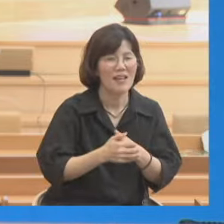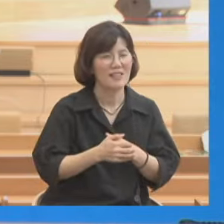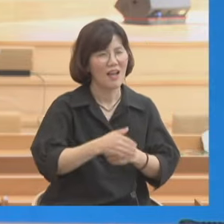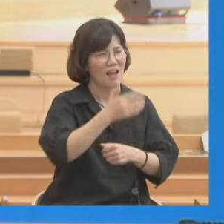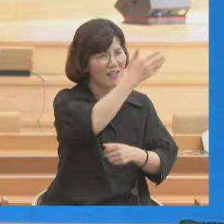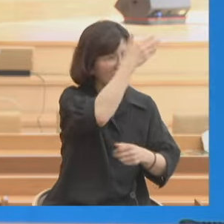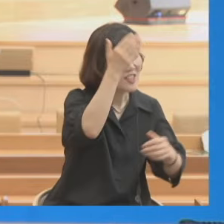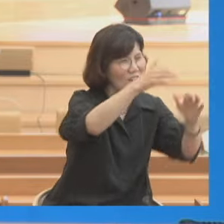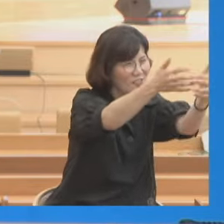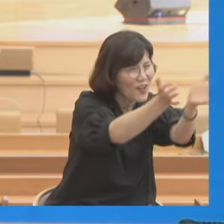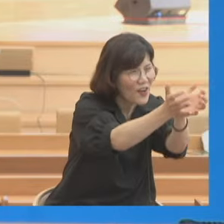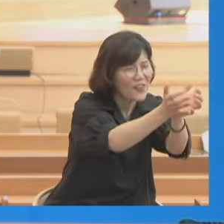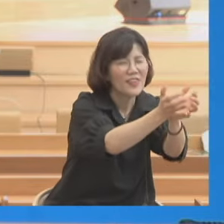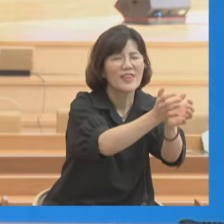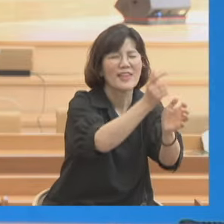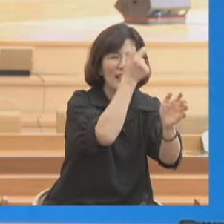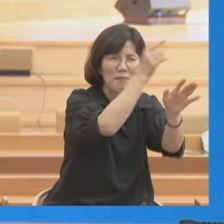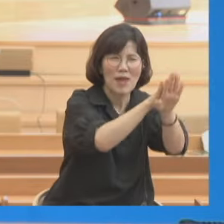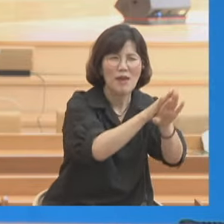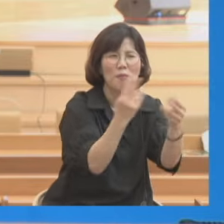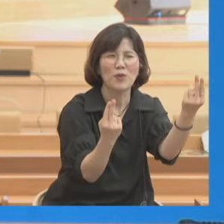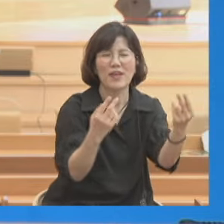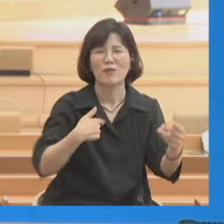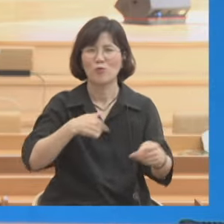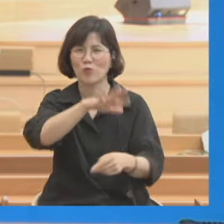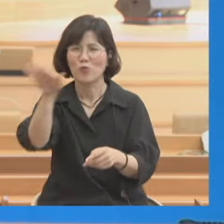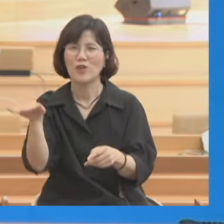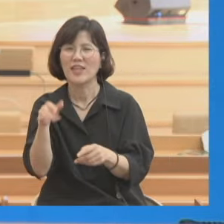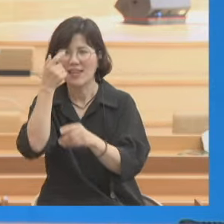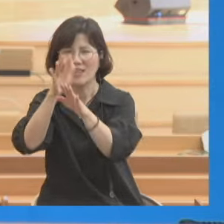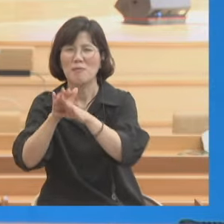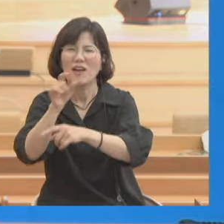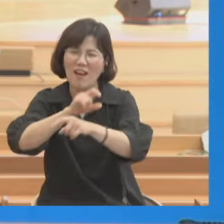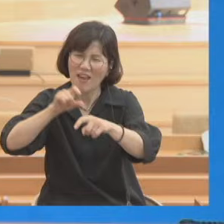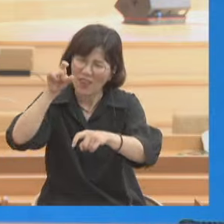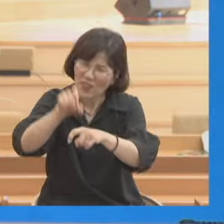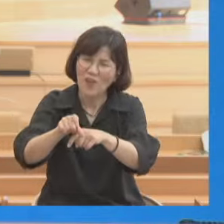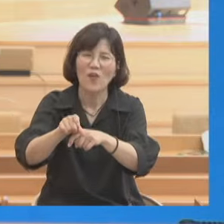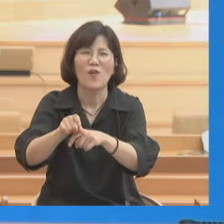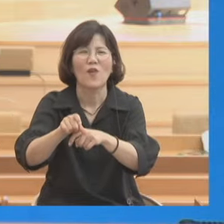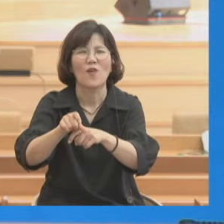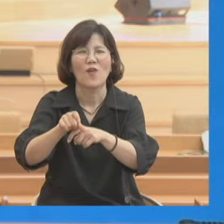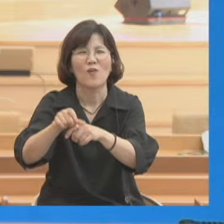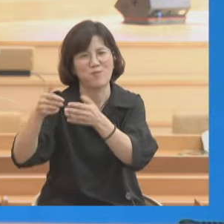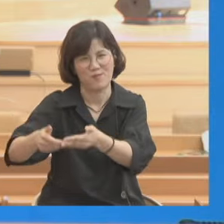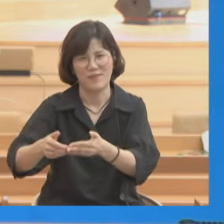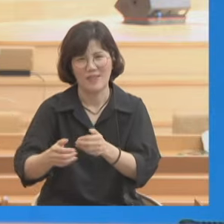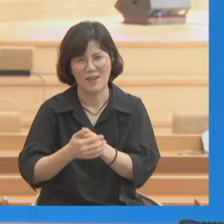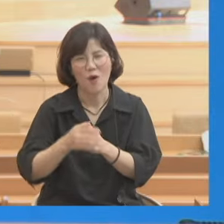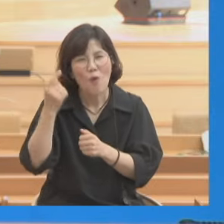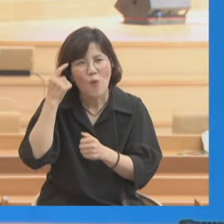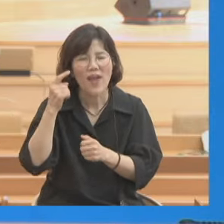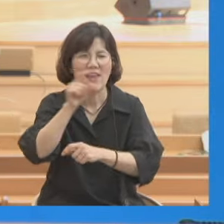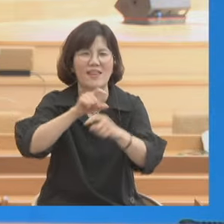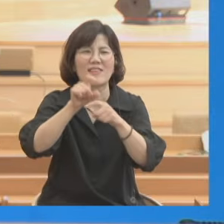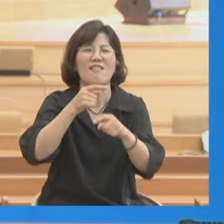드리는 예배가 더 열정적이어야 돼요. 왜? 더 갈급하니까. 더